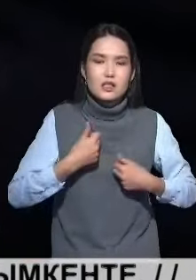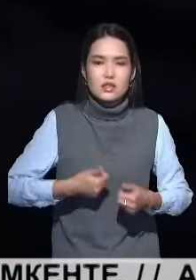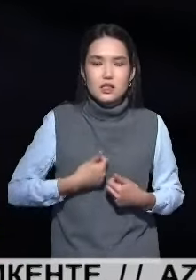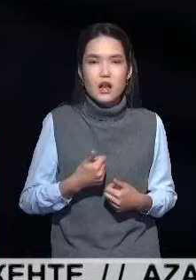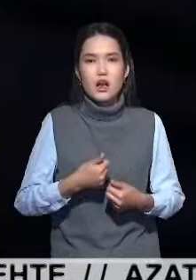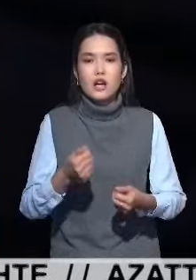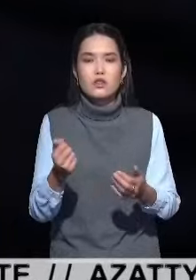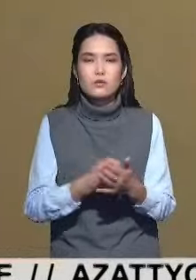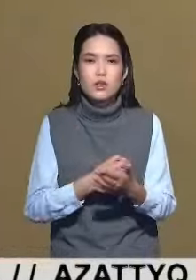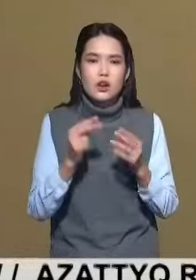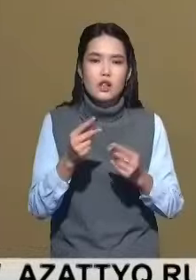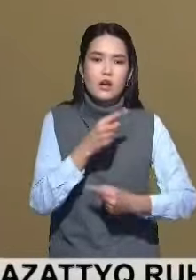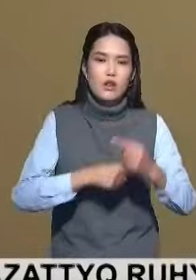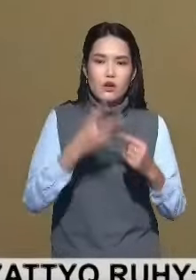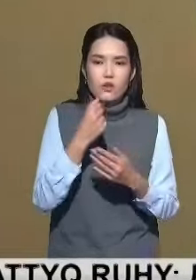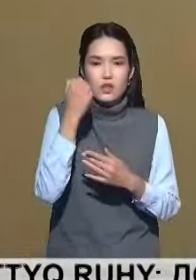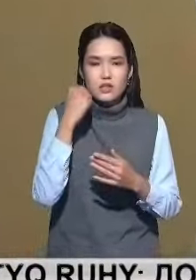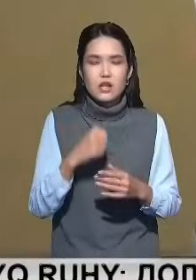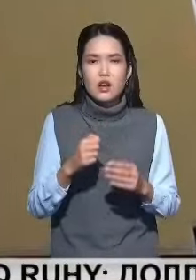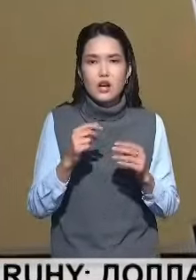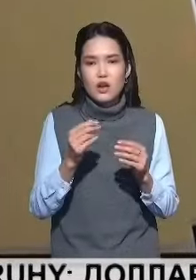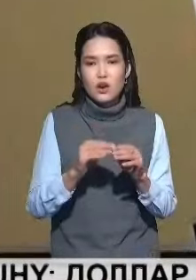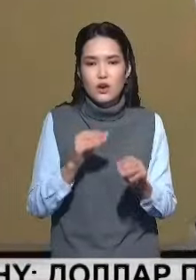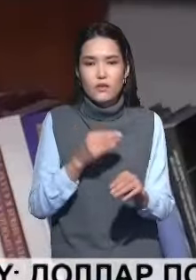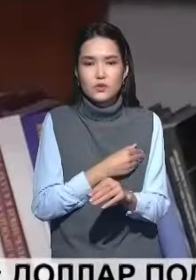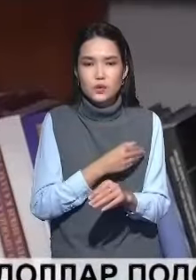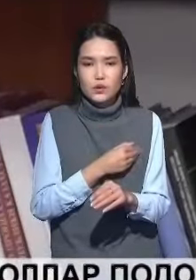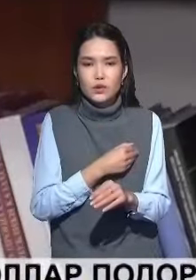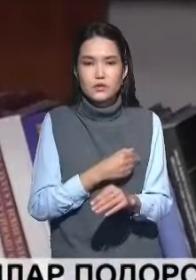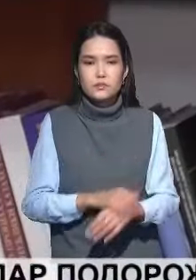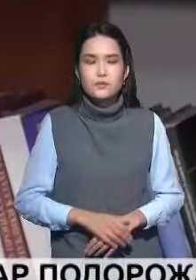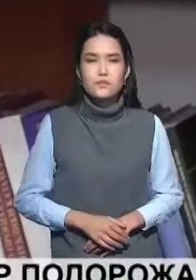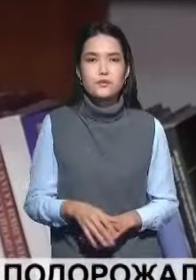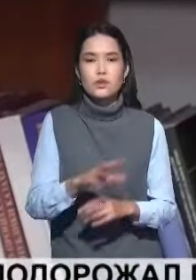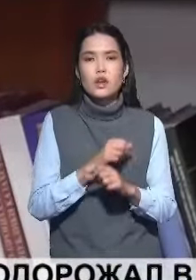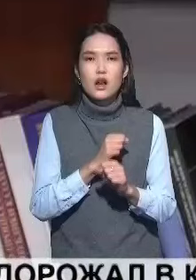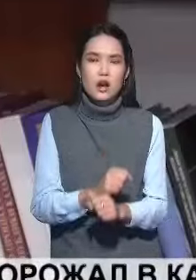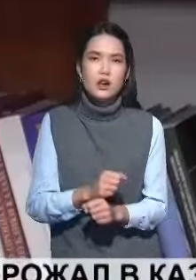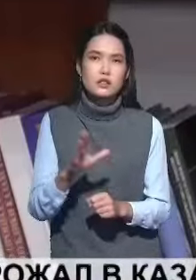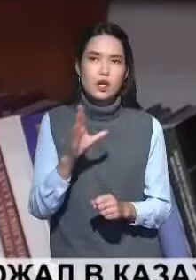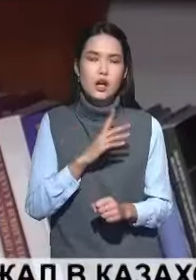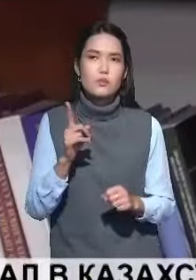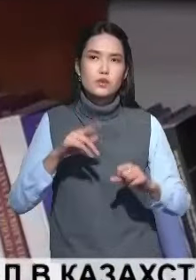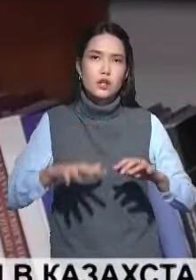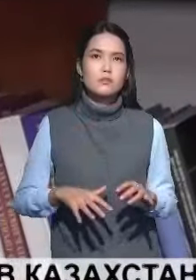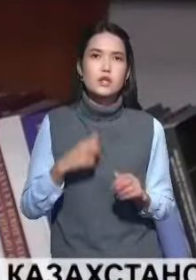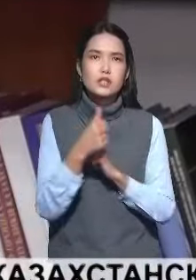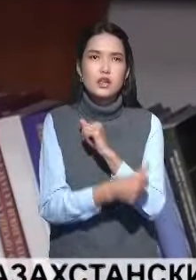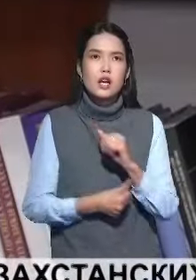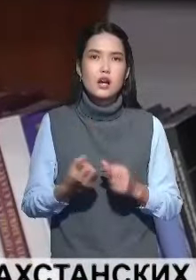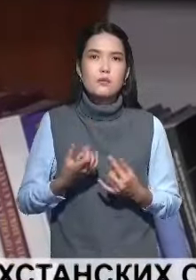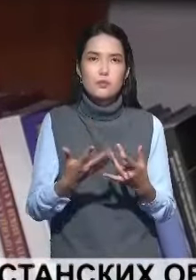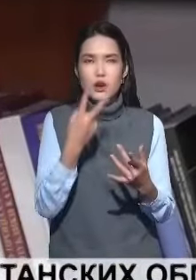авто. Но Фемида его иск не удовлетворила. Суд отказал в удовлетворении исковых требований, так как не усмотрел оснований,